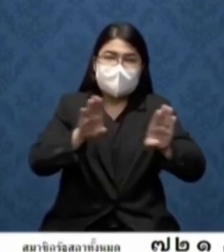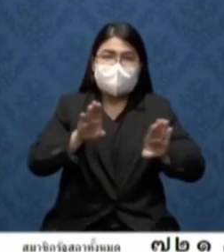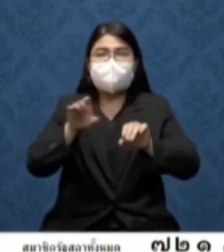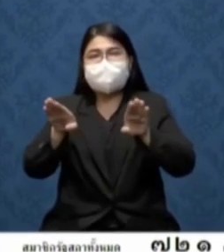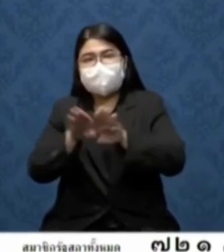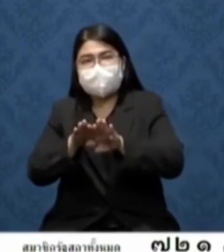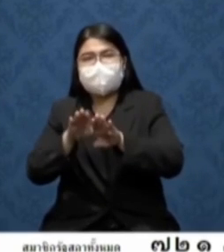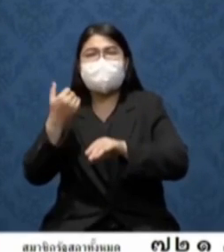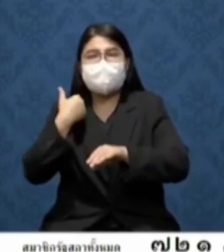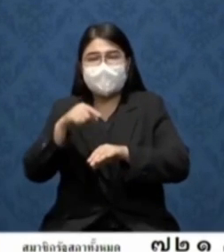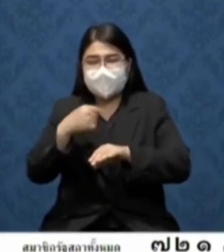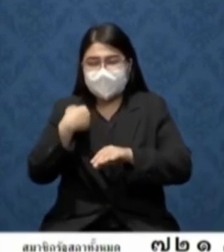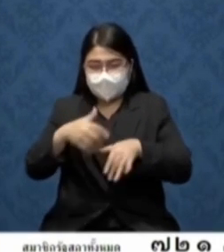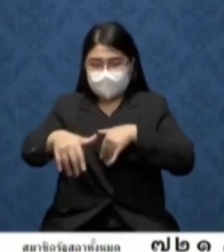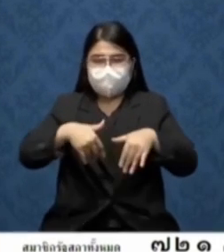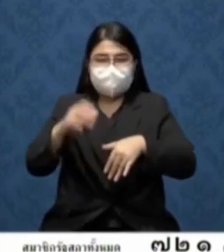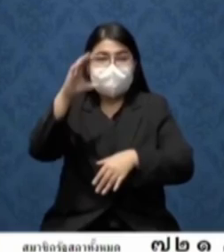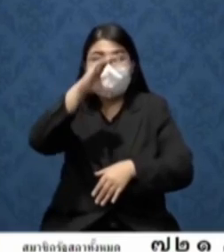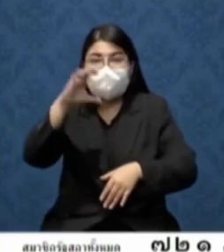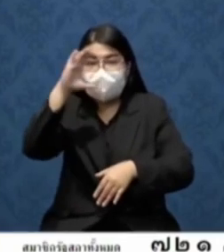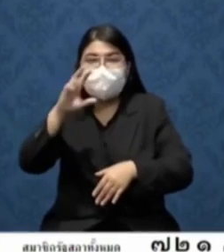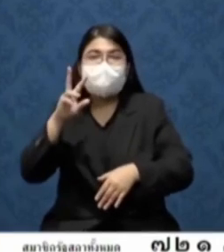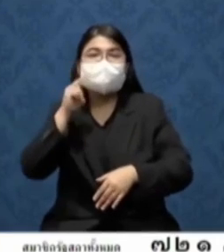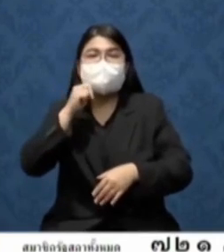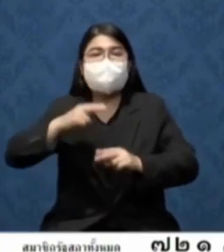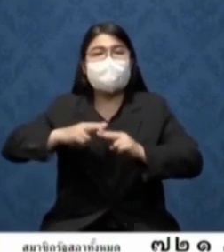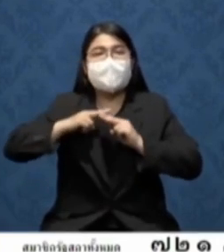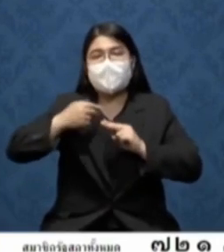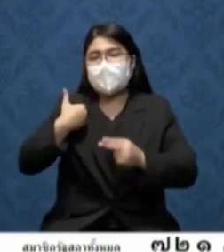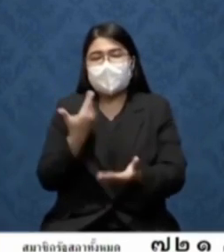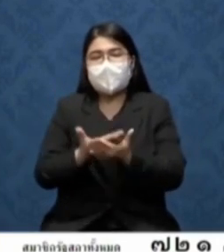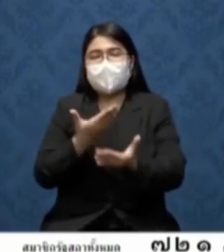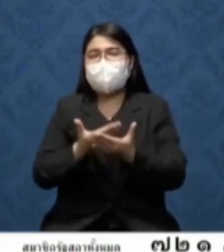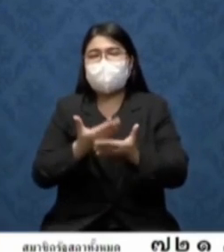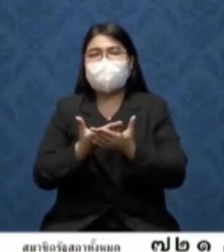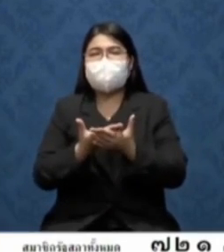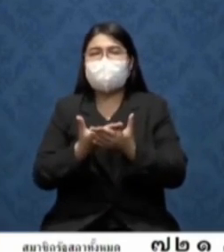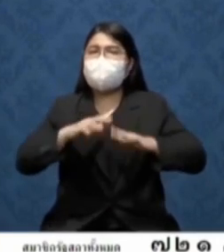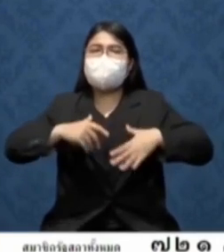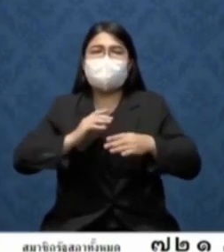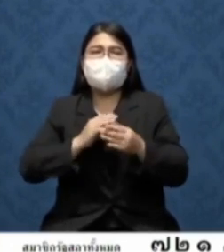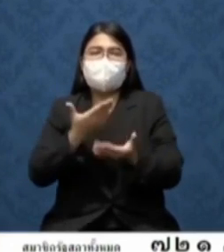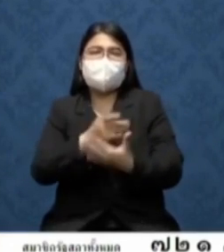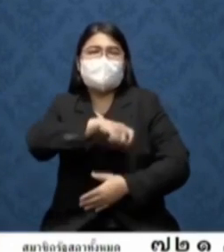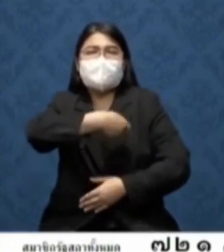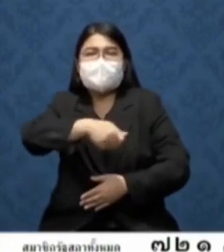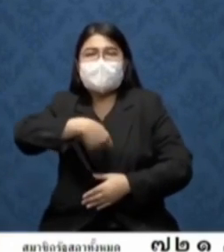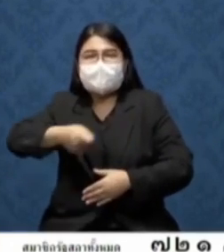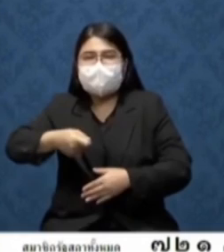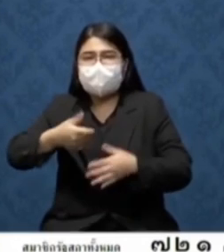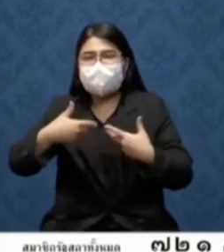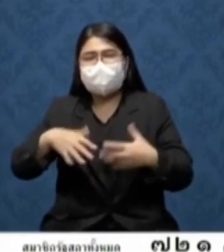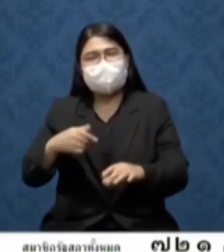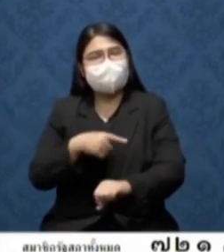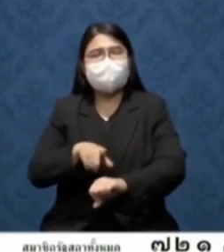ะอาดด้วยตัวเองเป็นภาระค่าใช้จ่ายที่เพิ่มขึ้นและเป็นต้นทุนเวลาในชีวิตที่มากขึ้น